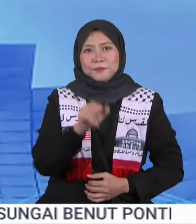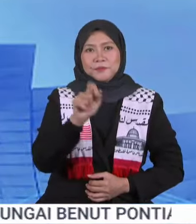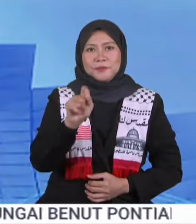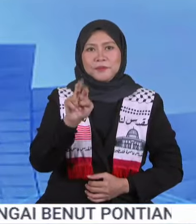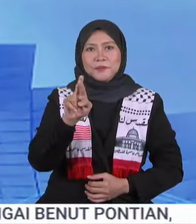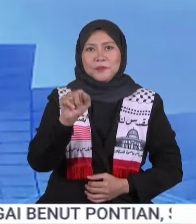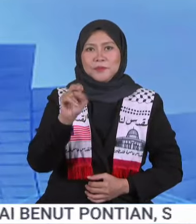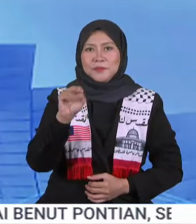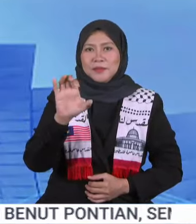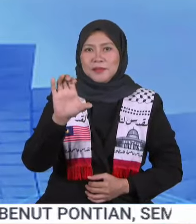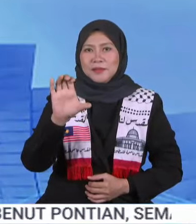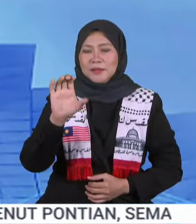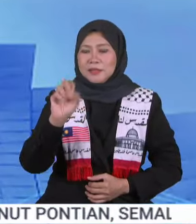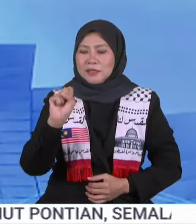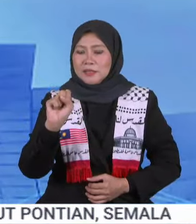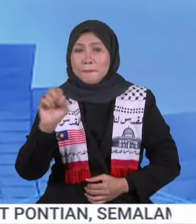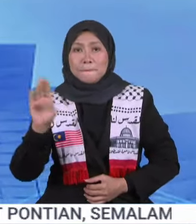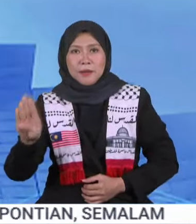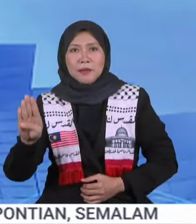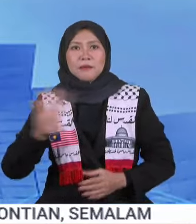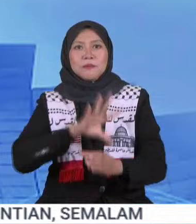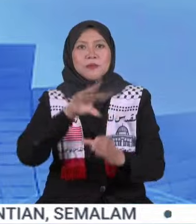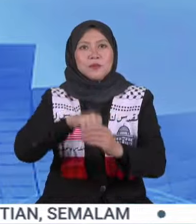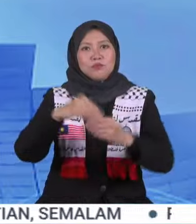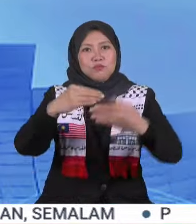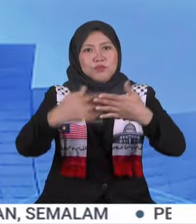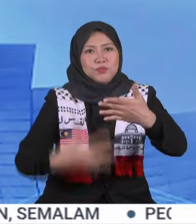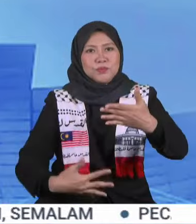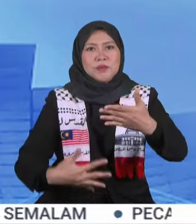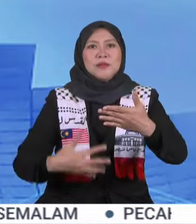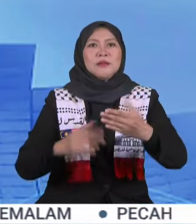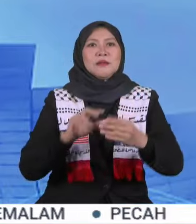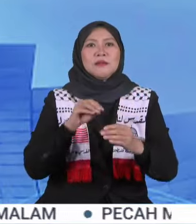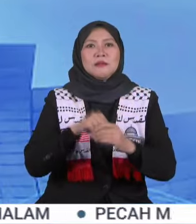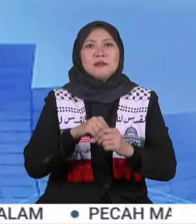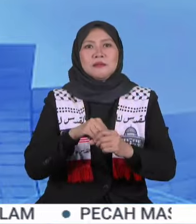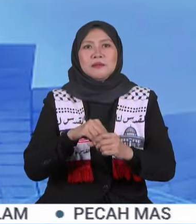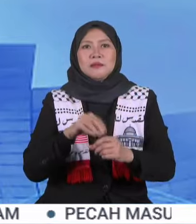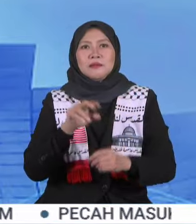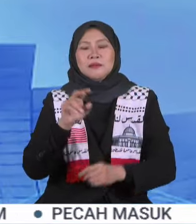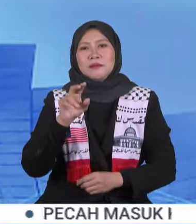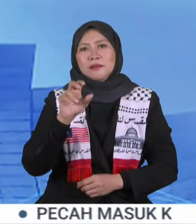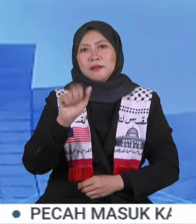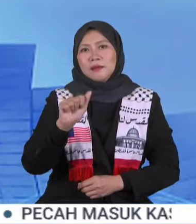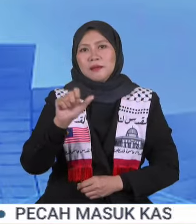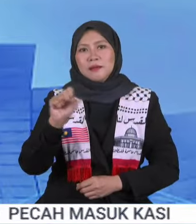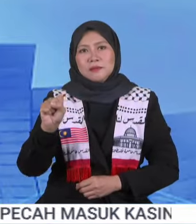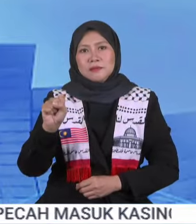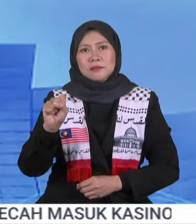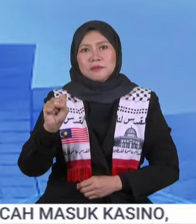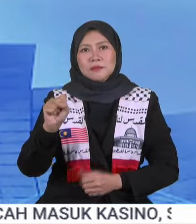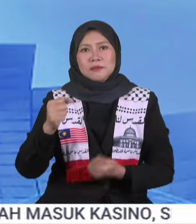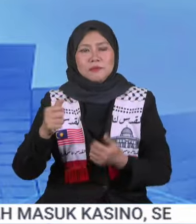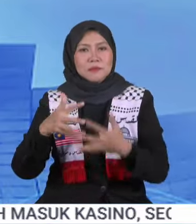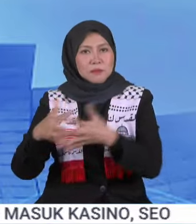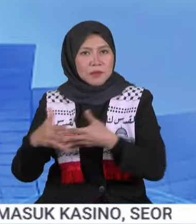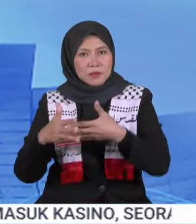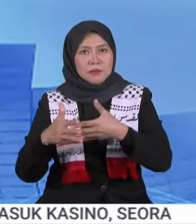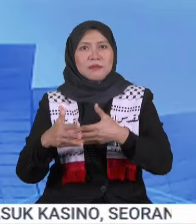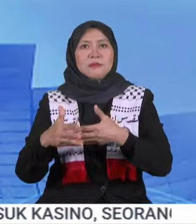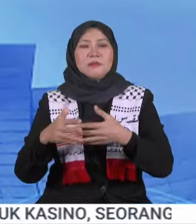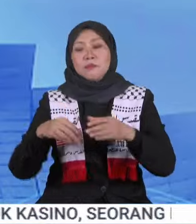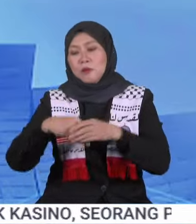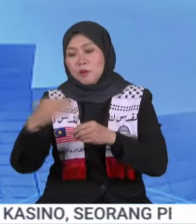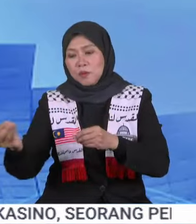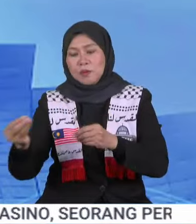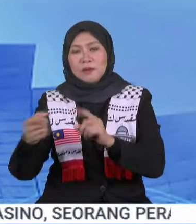Jetronic sendirian berhad yang dimasukkan dalam senarai sekatan Unilateral Amerika Syarikat AS bukan pengeluar semikonduktor di